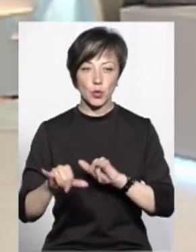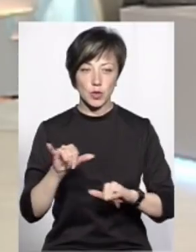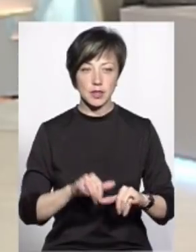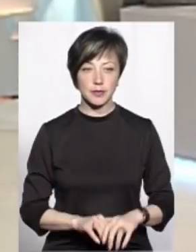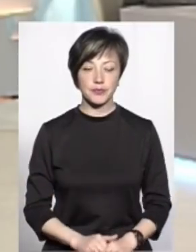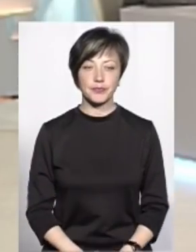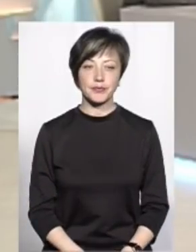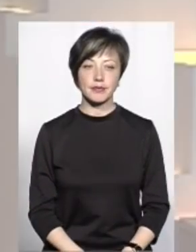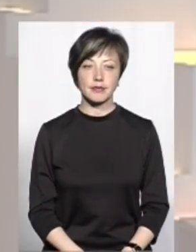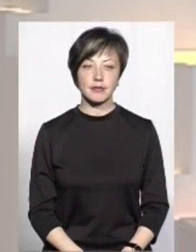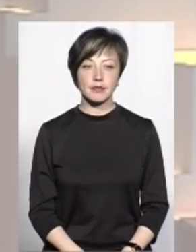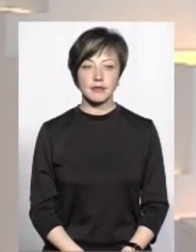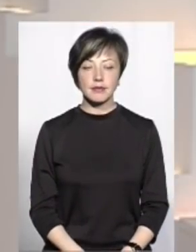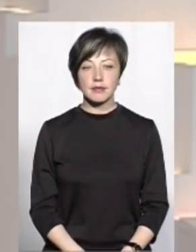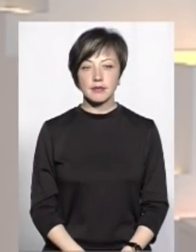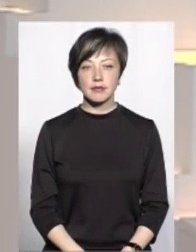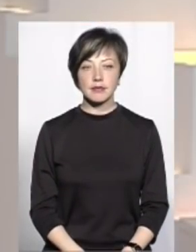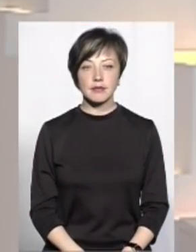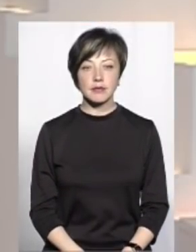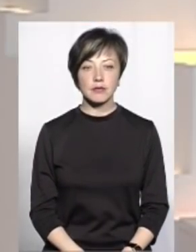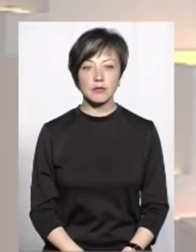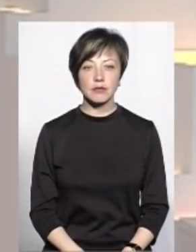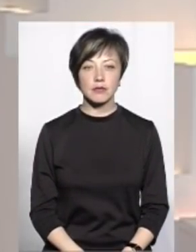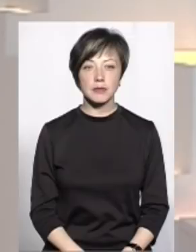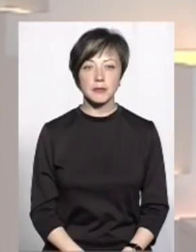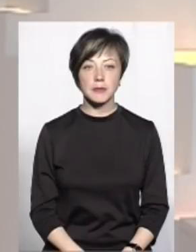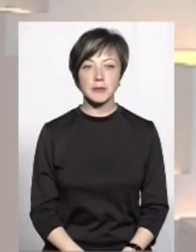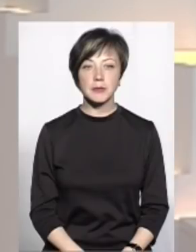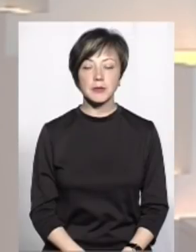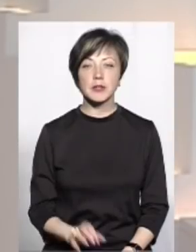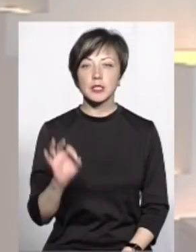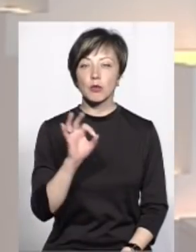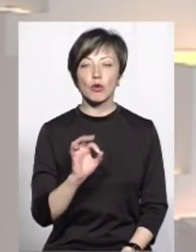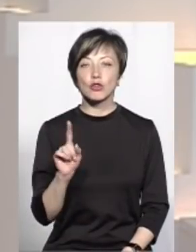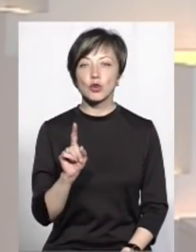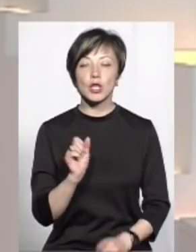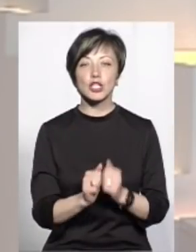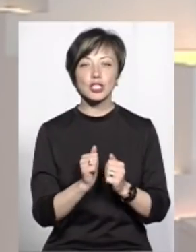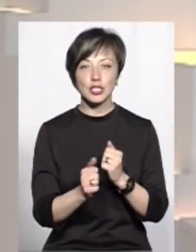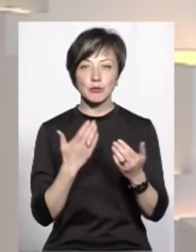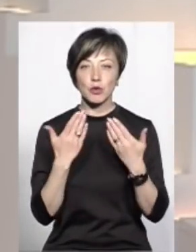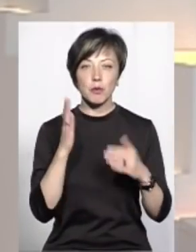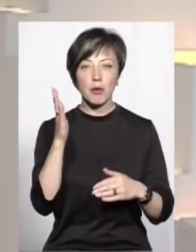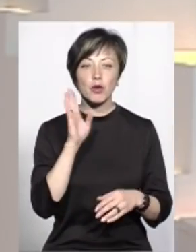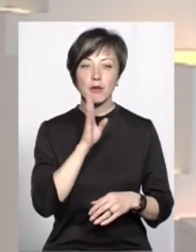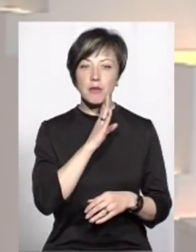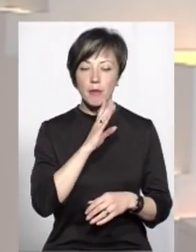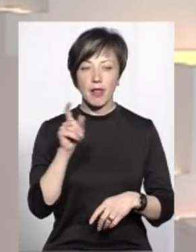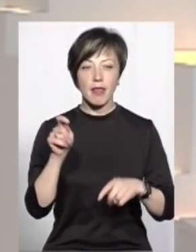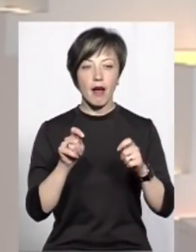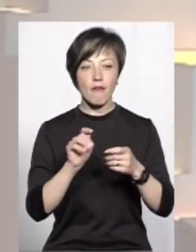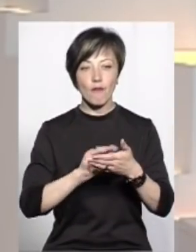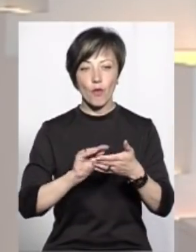ходити. Угу. Про що найчастіше спілкуються майбутні мами на форумах,